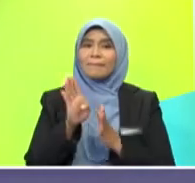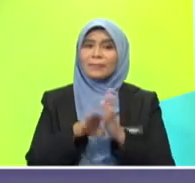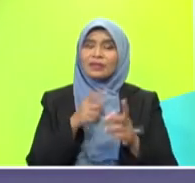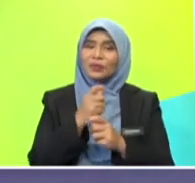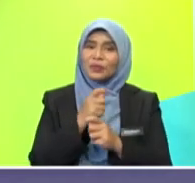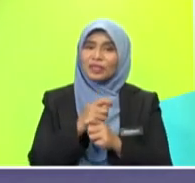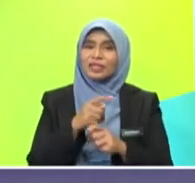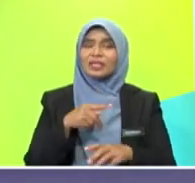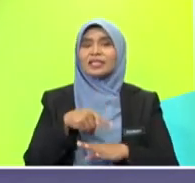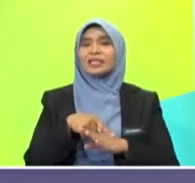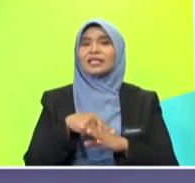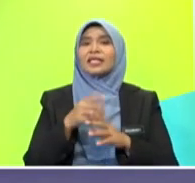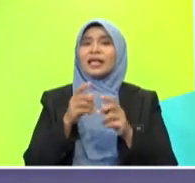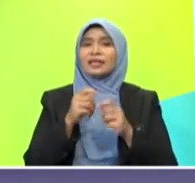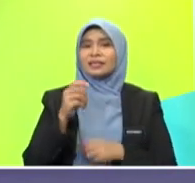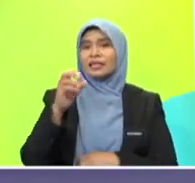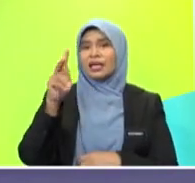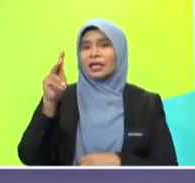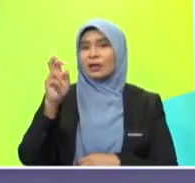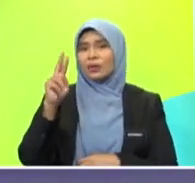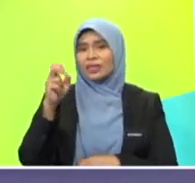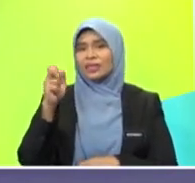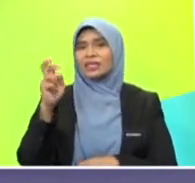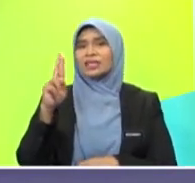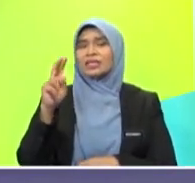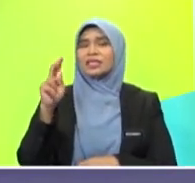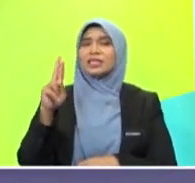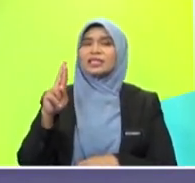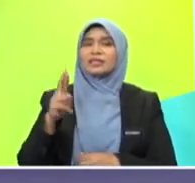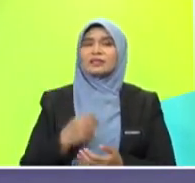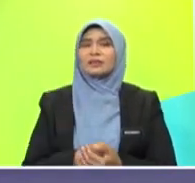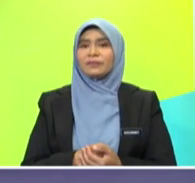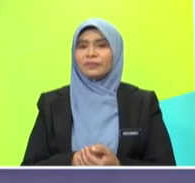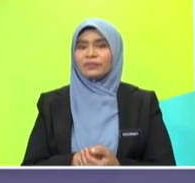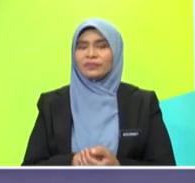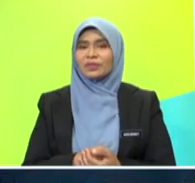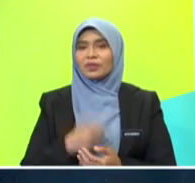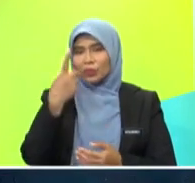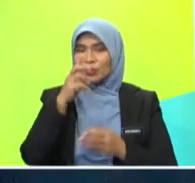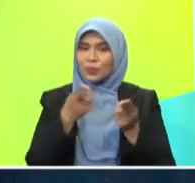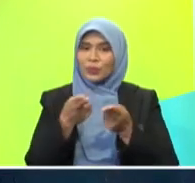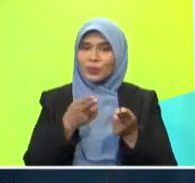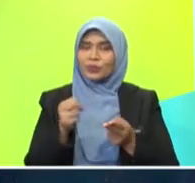di counter sirkulasi ya betul betul untuk menguruskan peminjaman dan